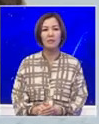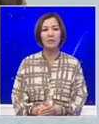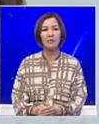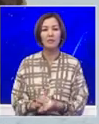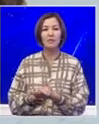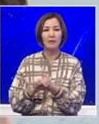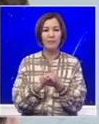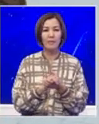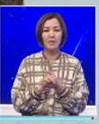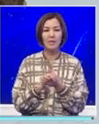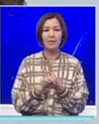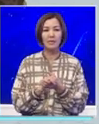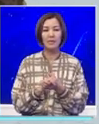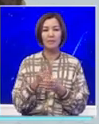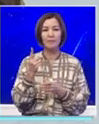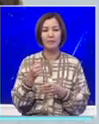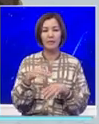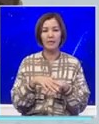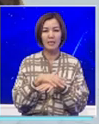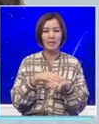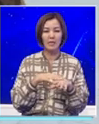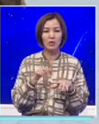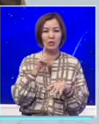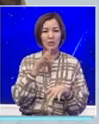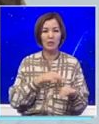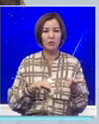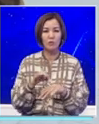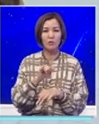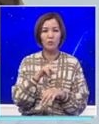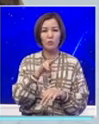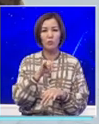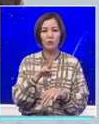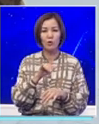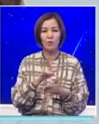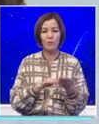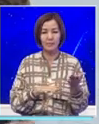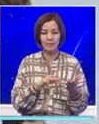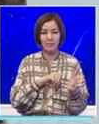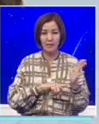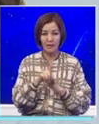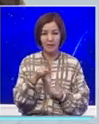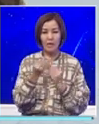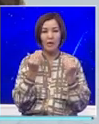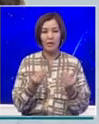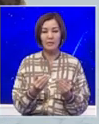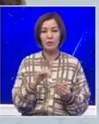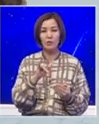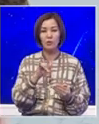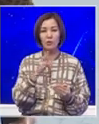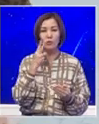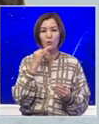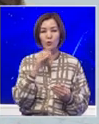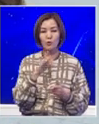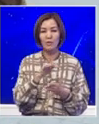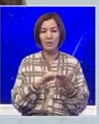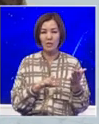Бірлікке үндеген бір ел жастар жобасы өткен жылы Ұлытауда басталған еді. Биыл Түркістанда жалғасуда. Үш күнге жоспарланған шара